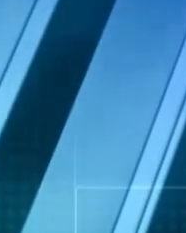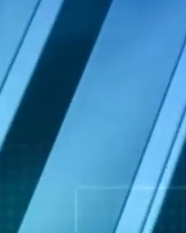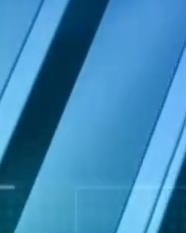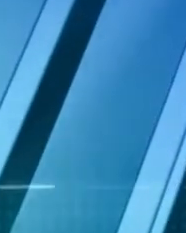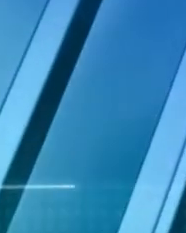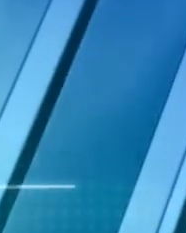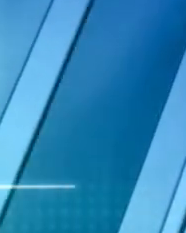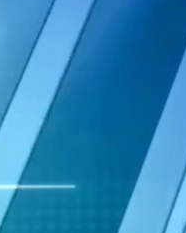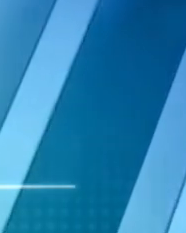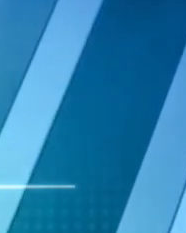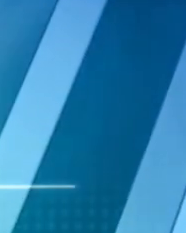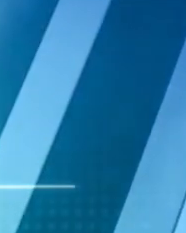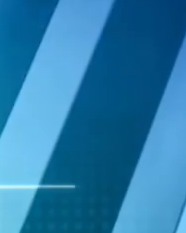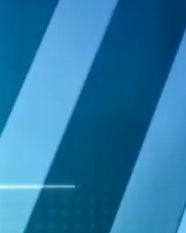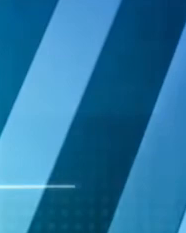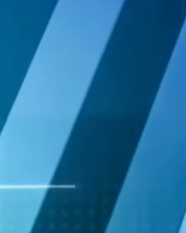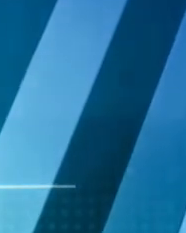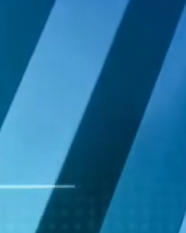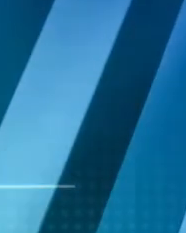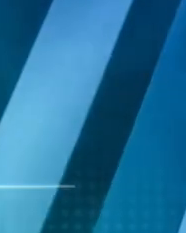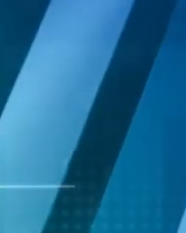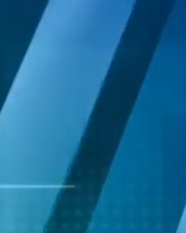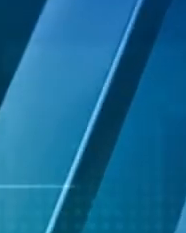МУЗЫКАЛЬНАЯ ЗАСТАВКА